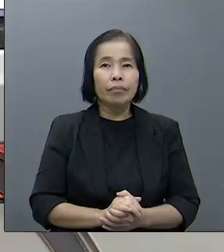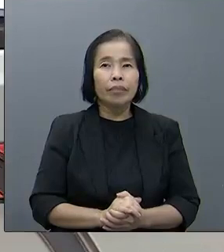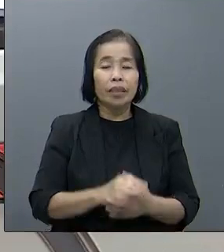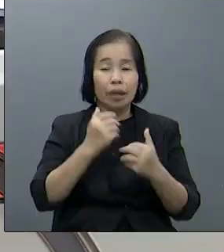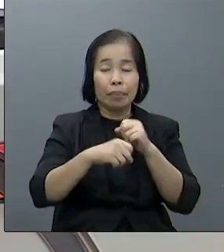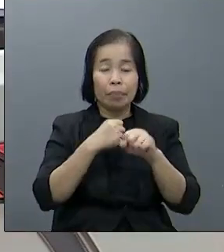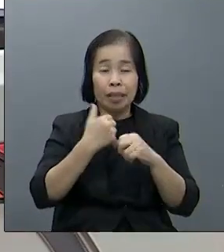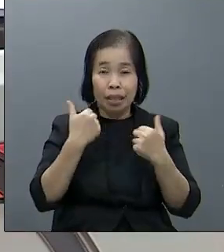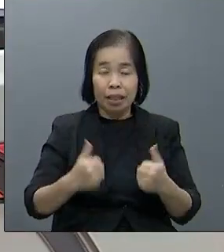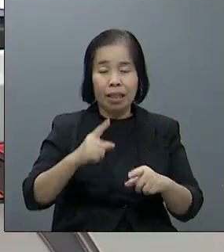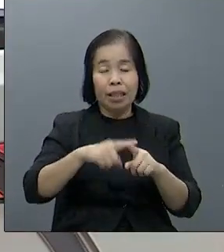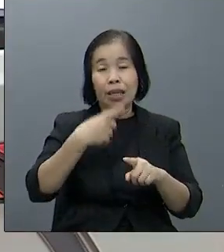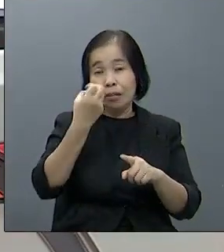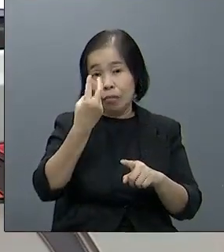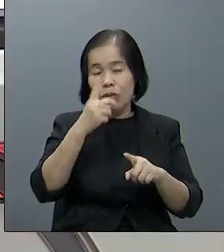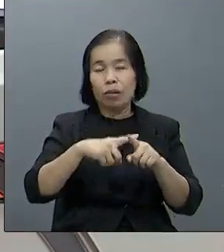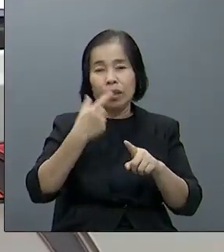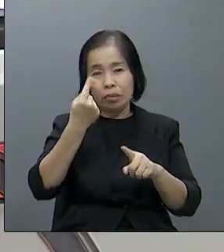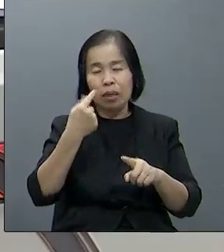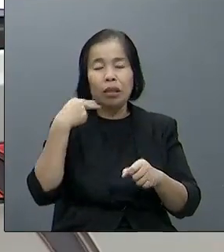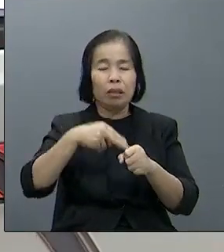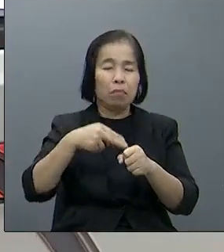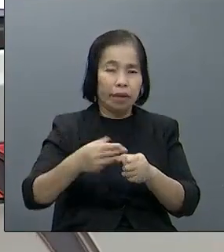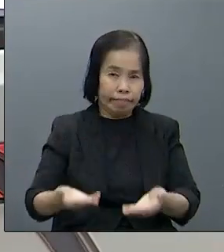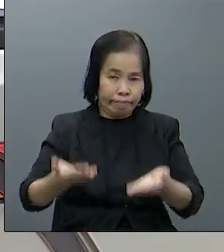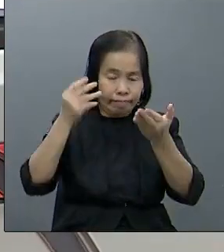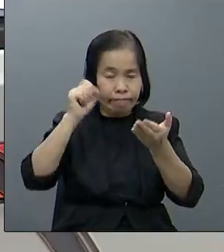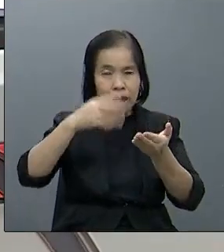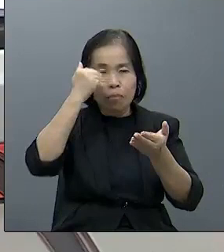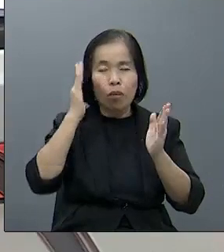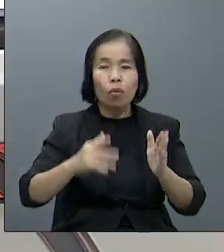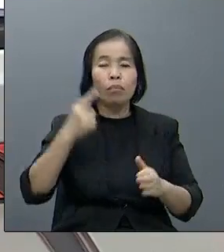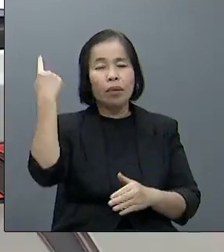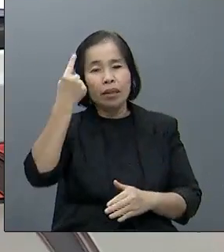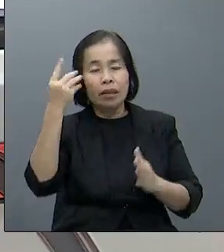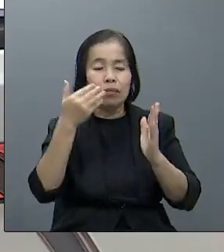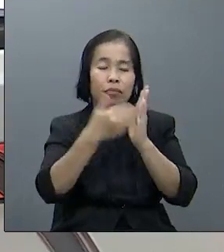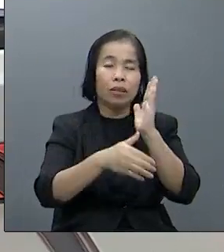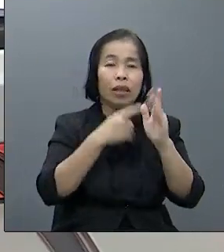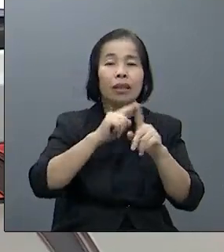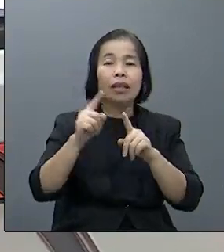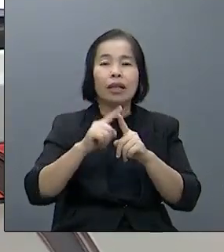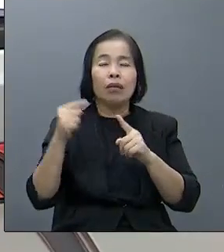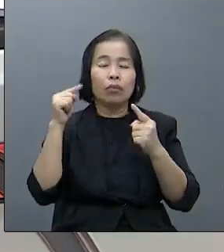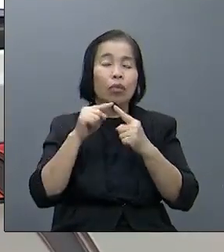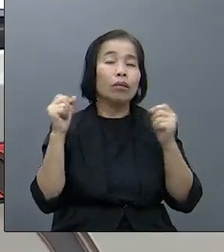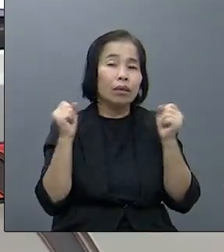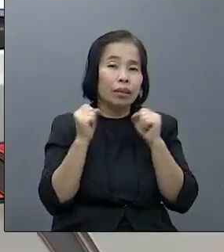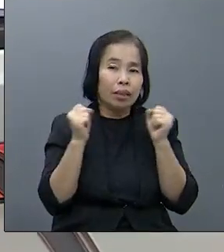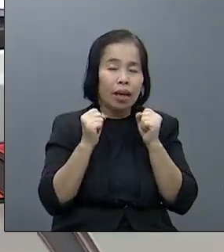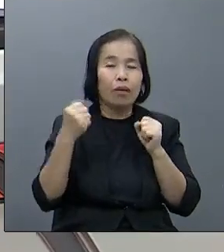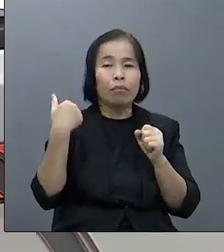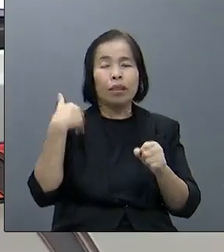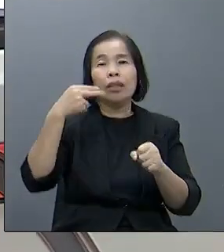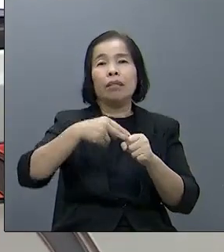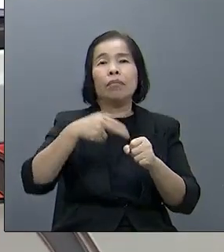ช่วงปลายปีเนี่ยราคาพลังงานโดยเฉพาะราคาน้ำมันมันเพิ่มสูงตามความต้องการใช้ของทางฝั่งตะวันตกที่เขาเข้าสู่หน้าหนาวแล้วความต้องการใช้น้ำมันมัน